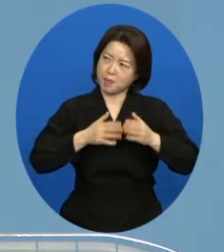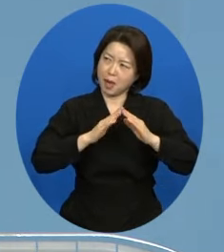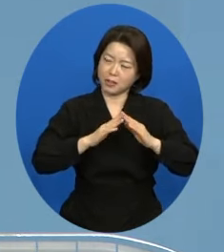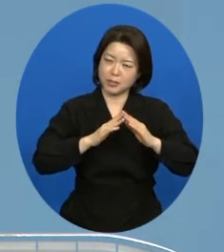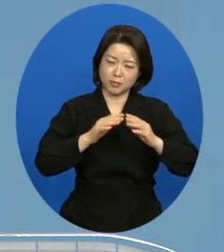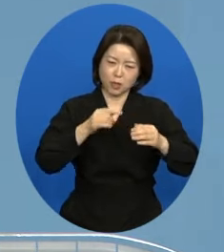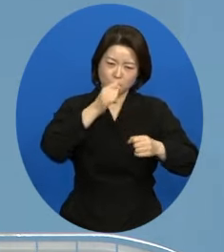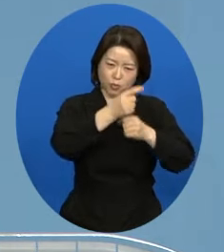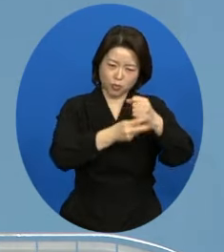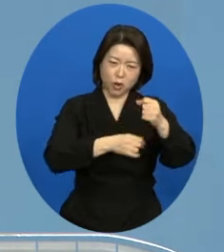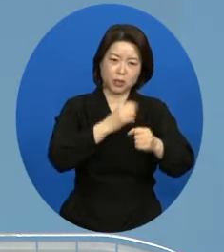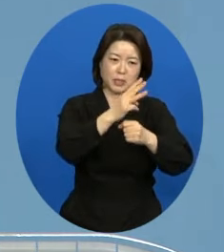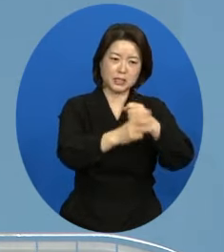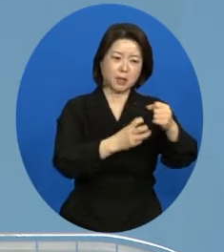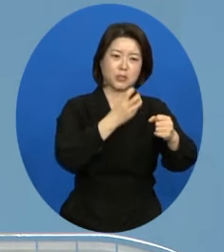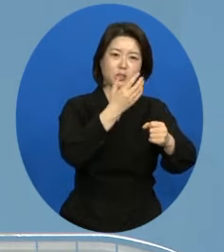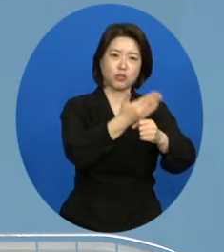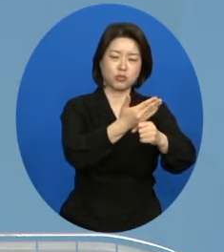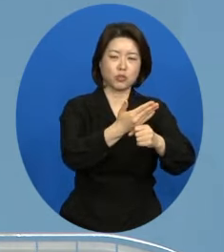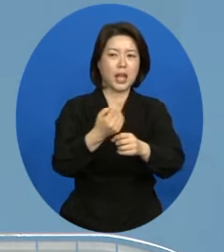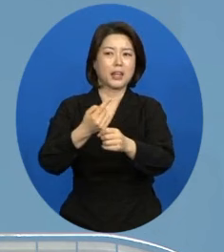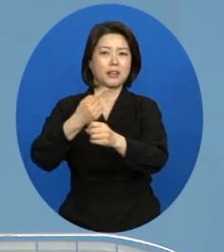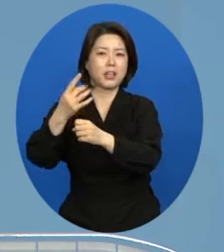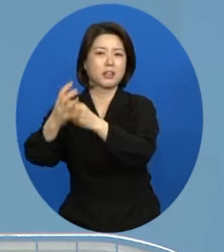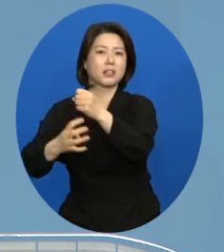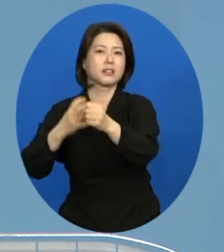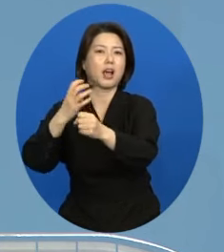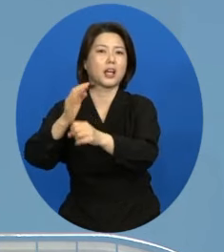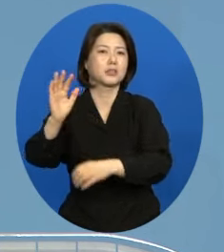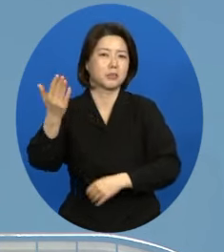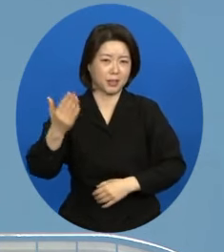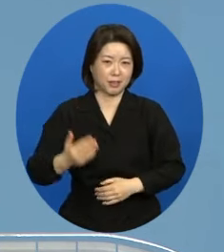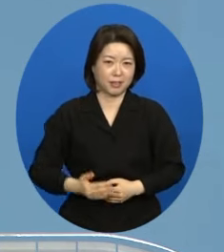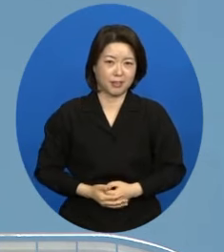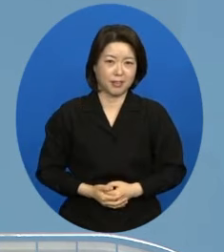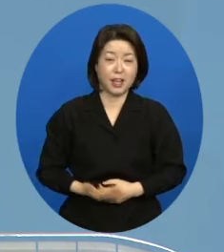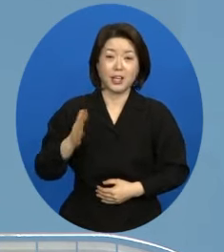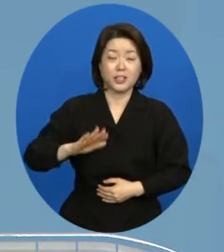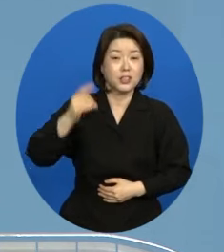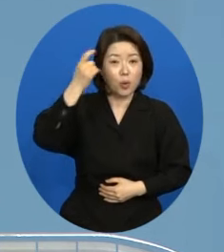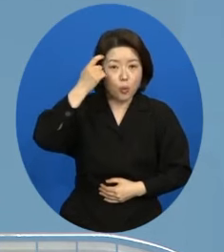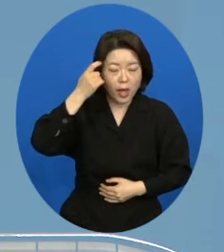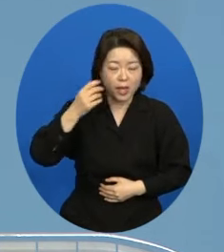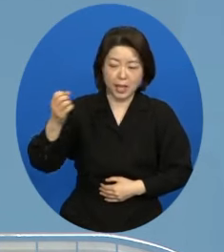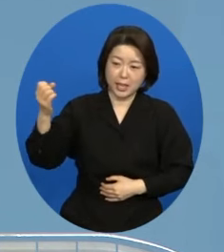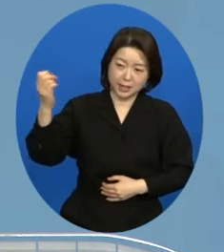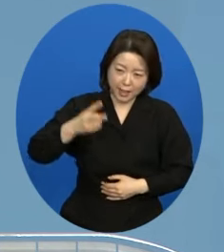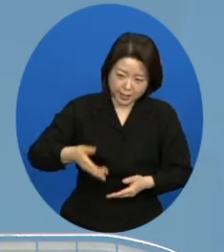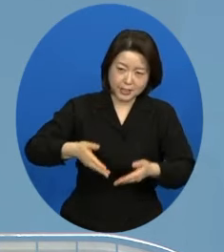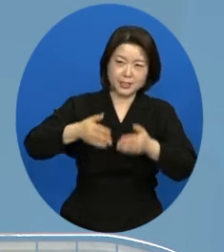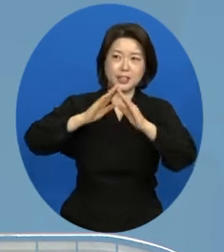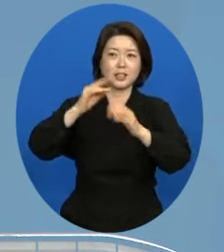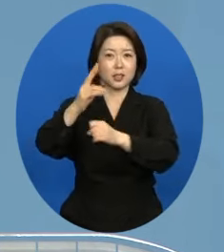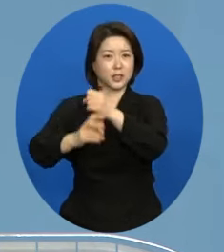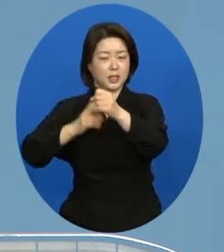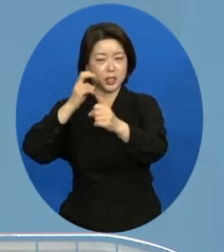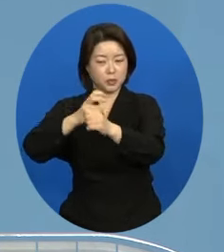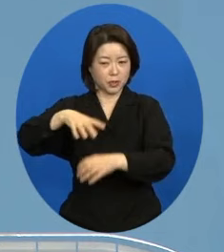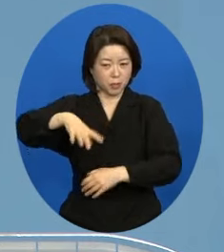39주년 내년이 40주년이 되는 해가 되죠 그런데 왜 재창립 20주년을